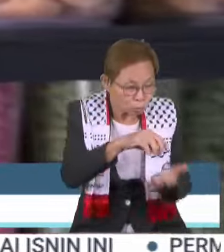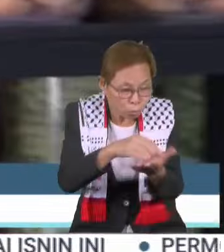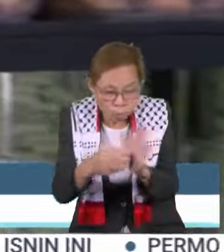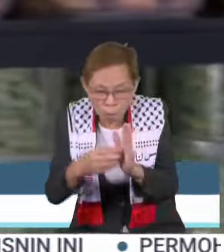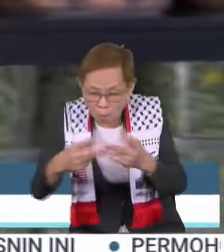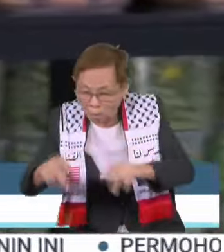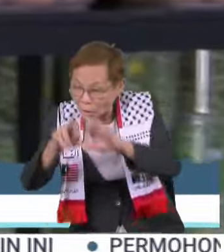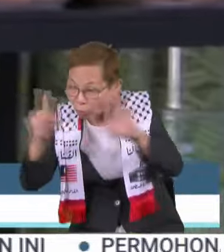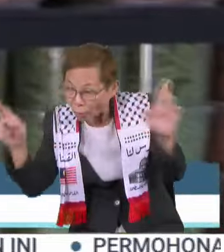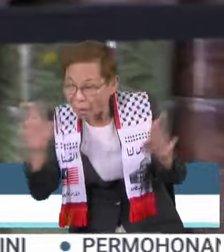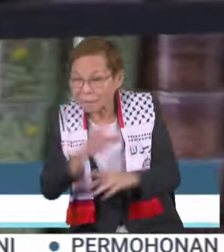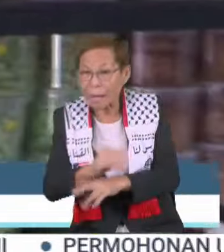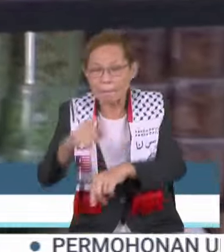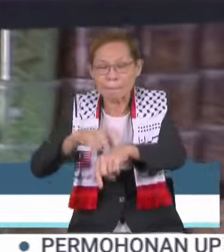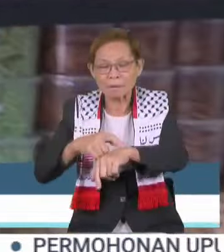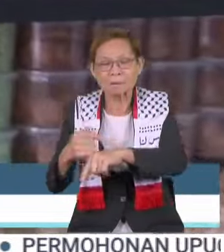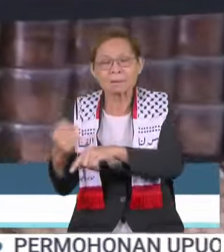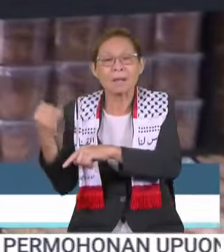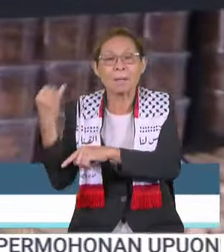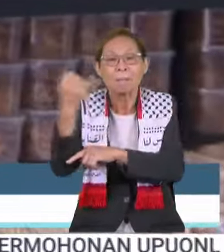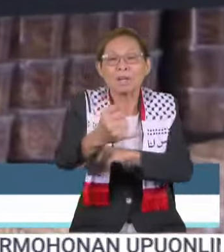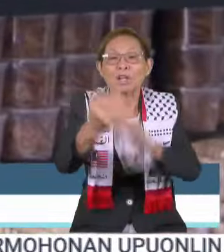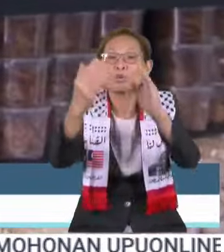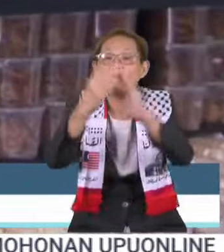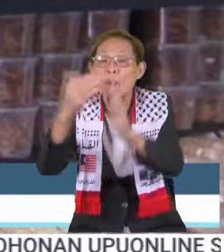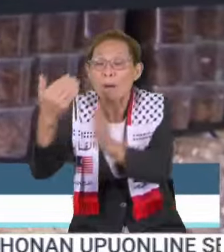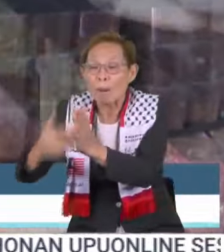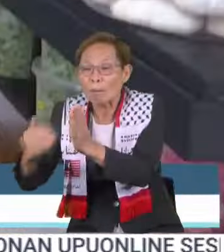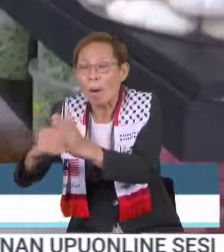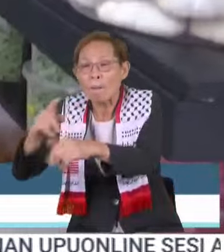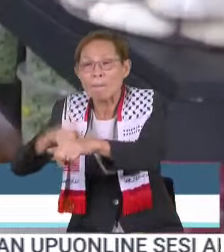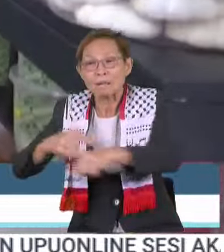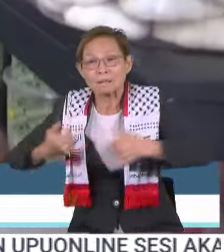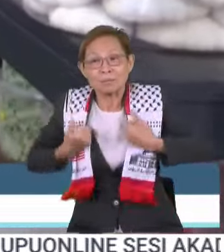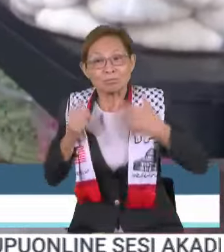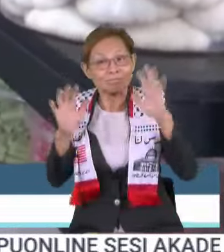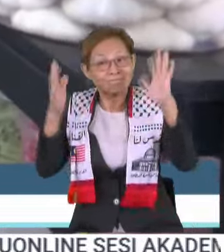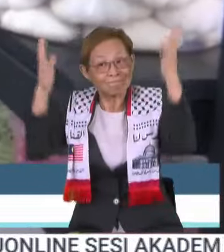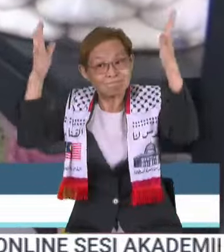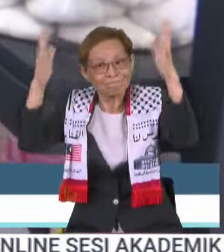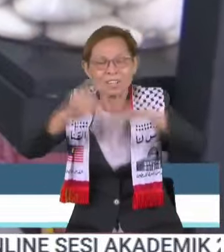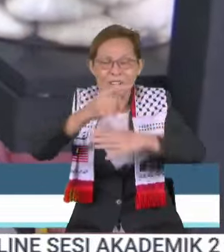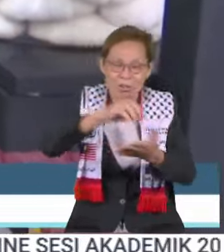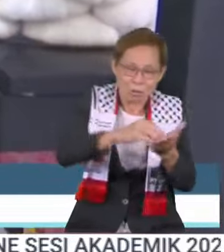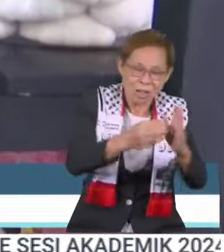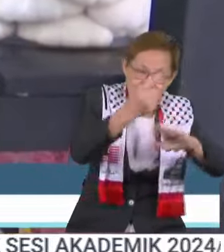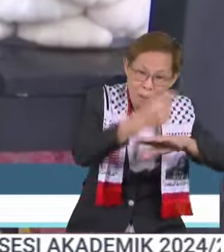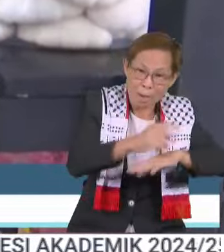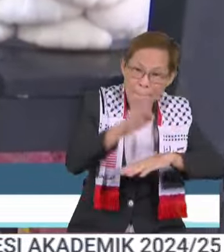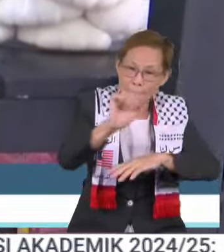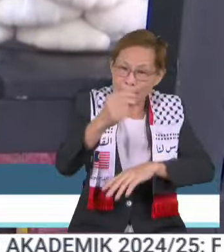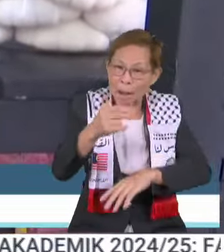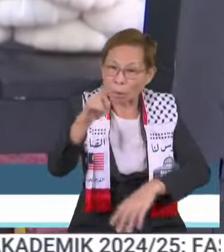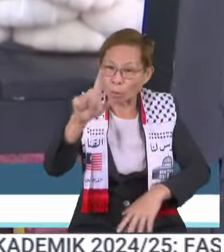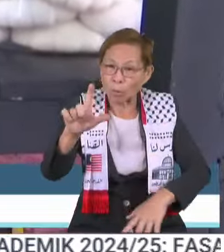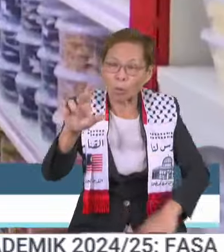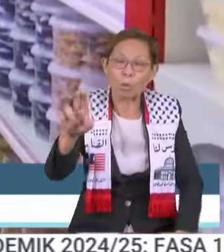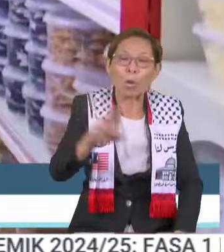di pasar raya dan ketika berkunjung ke rumah saudara mara semasa Lebaran. Kuih tradisional seperti bahulu,